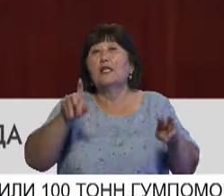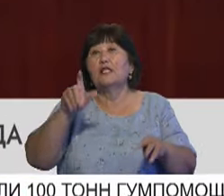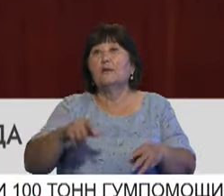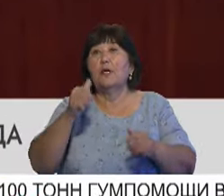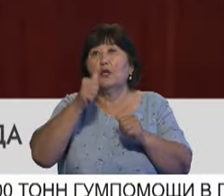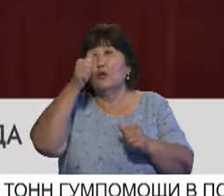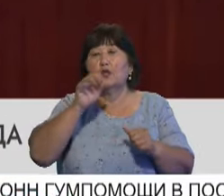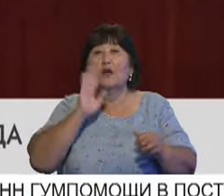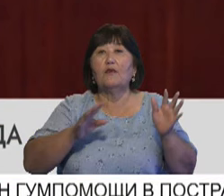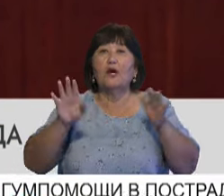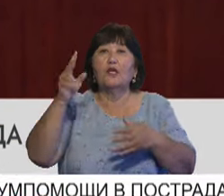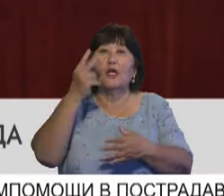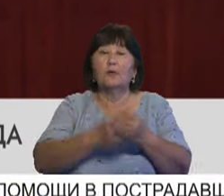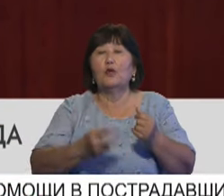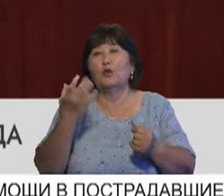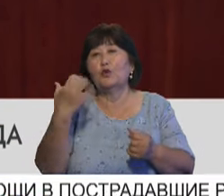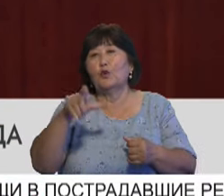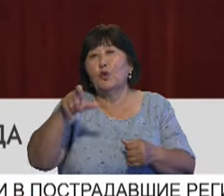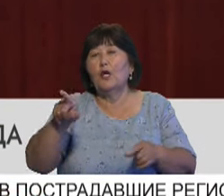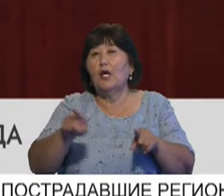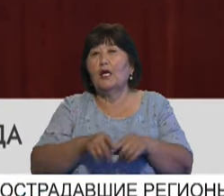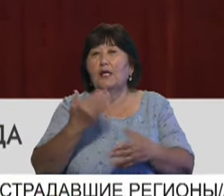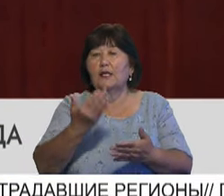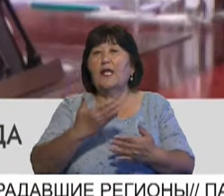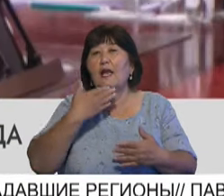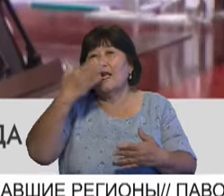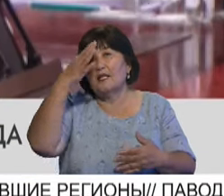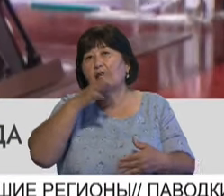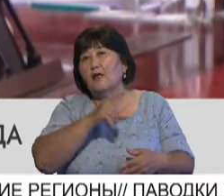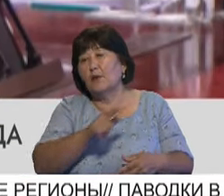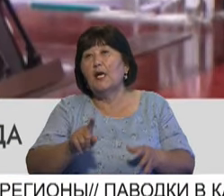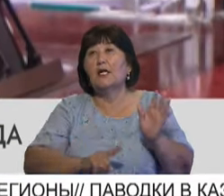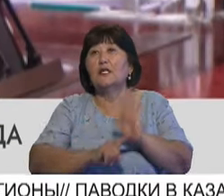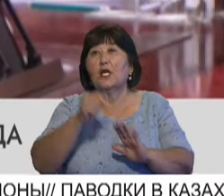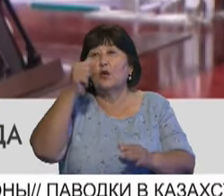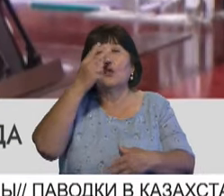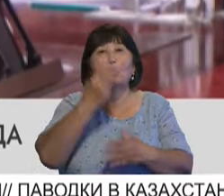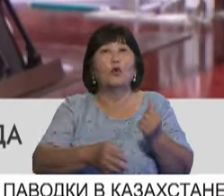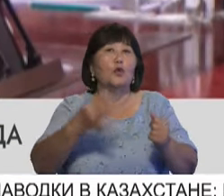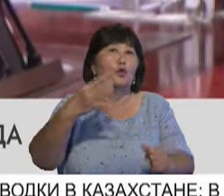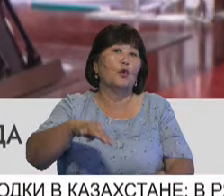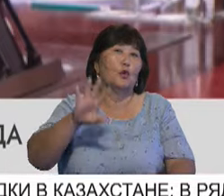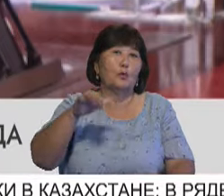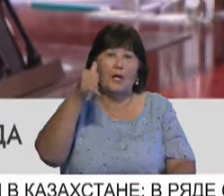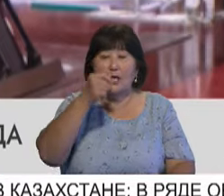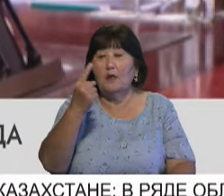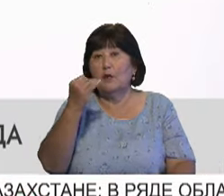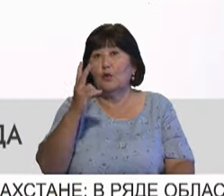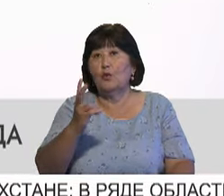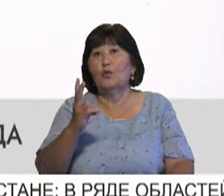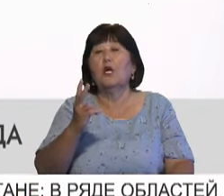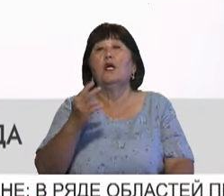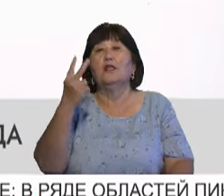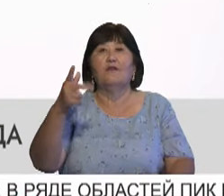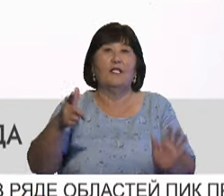правительствами гит сотни людей основная доля приходится на летний период с начала года утонуло 45 человек с 1 июня уже